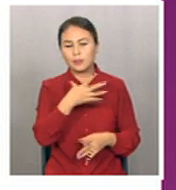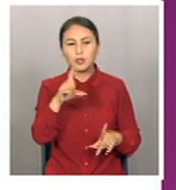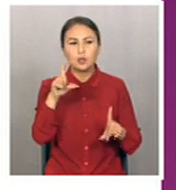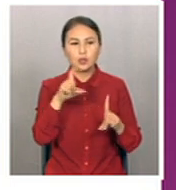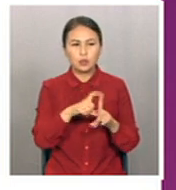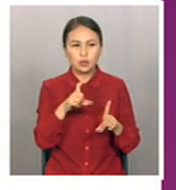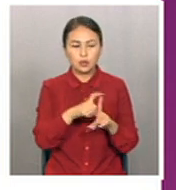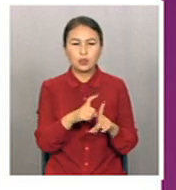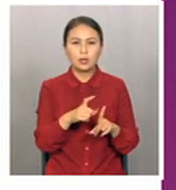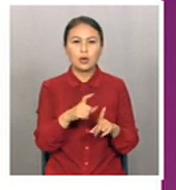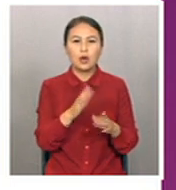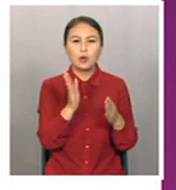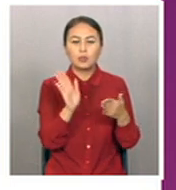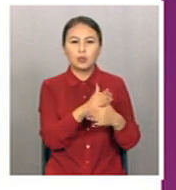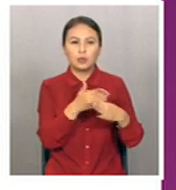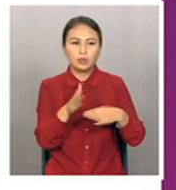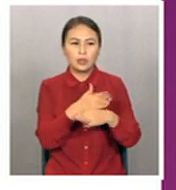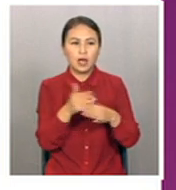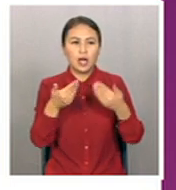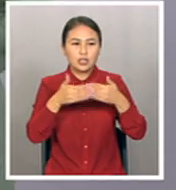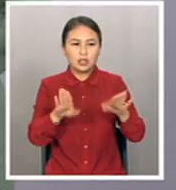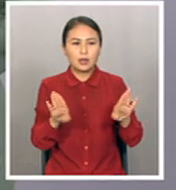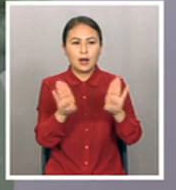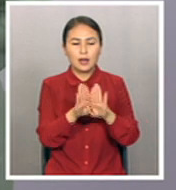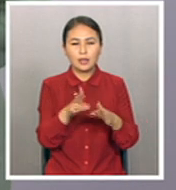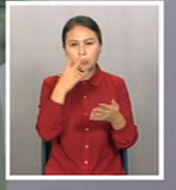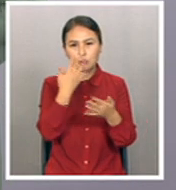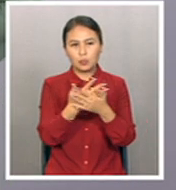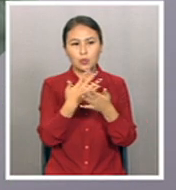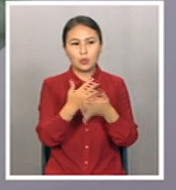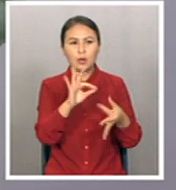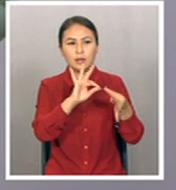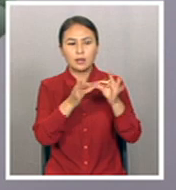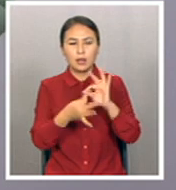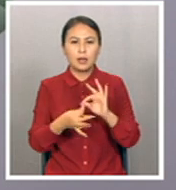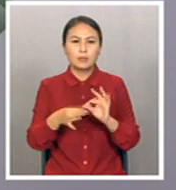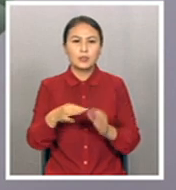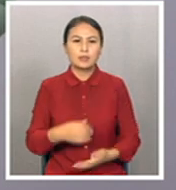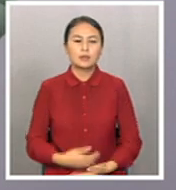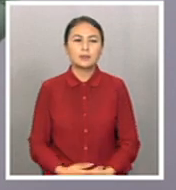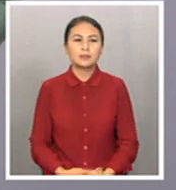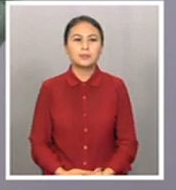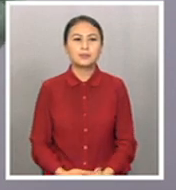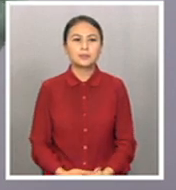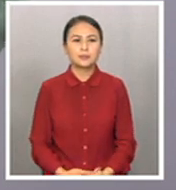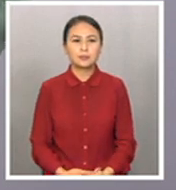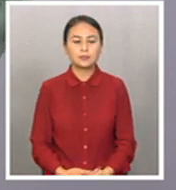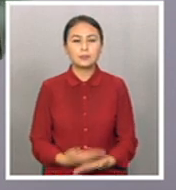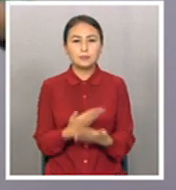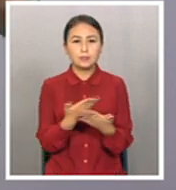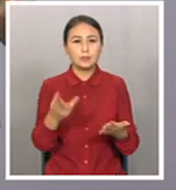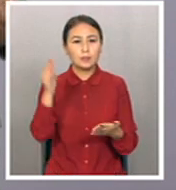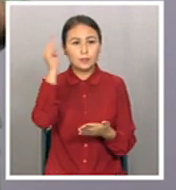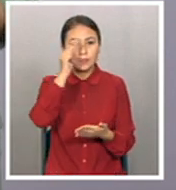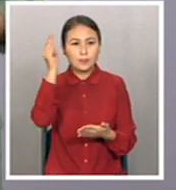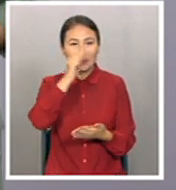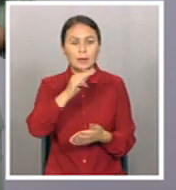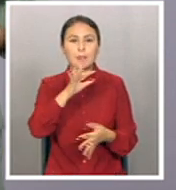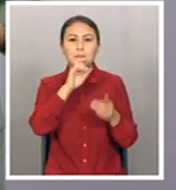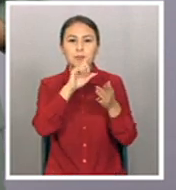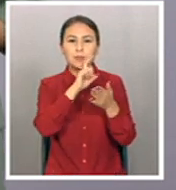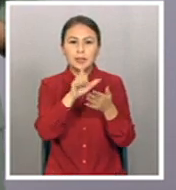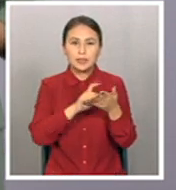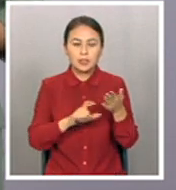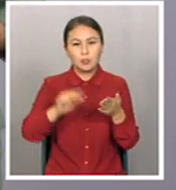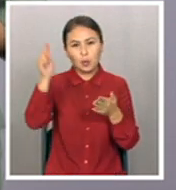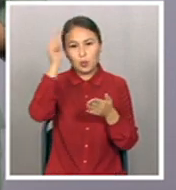жағымды, сөздің буынның ашық, айқын болуын талап етеді. Міне оқушылар, мәнерлеп